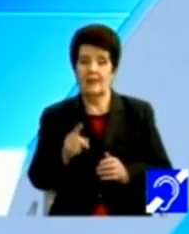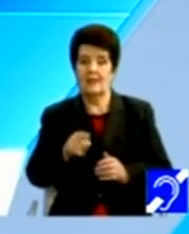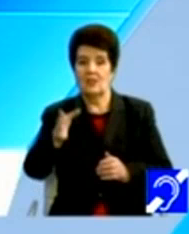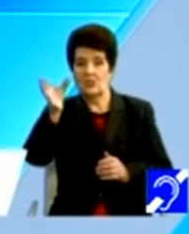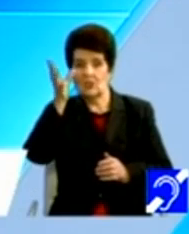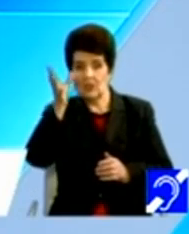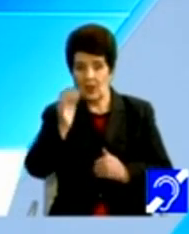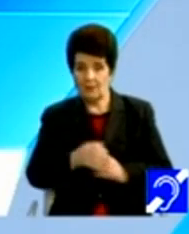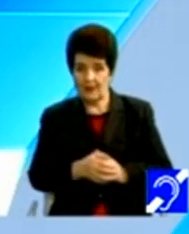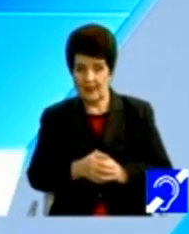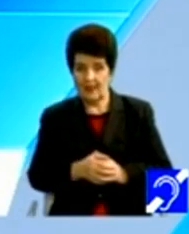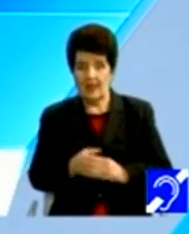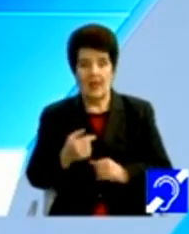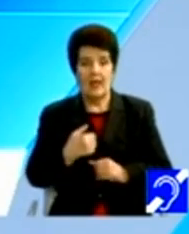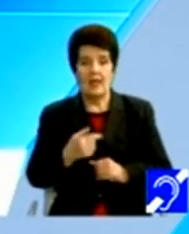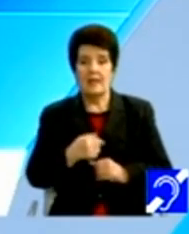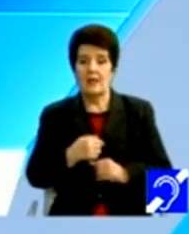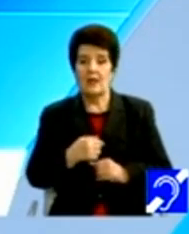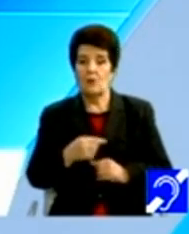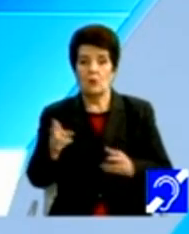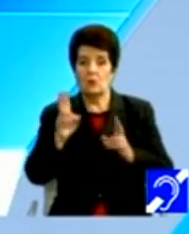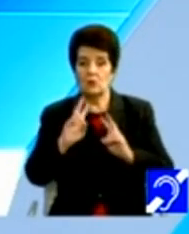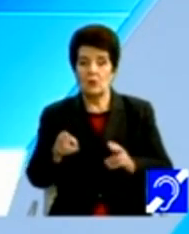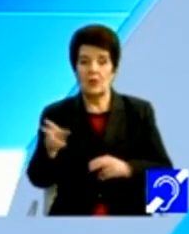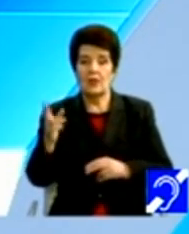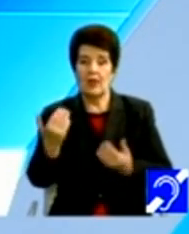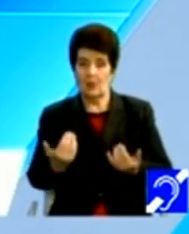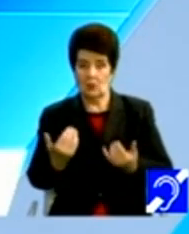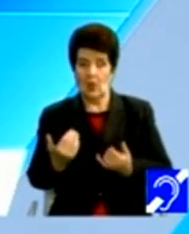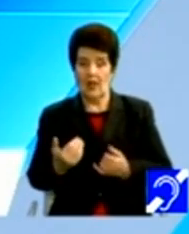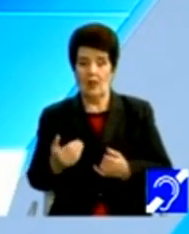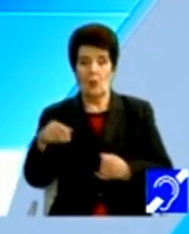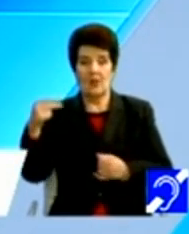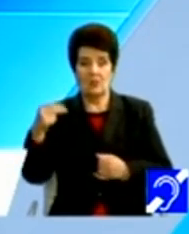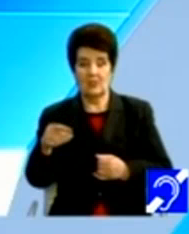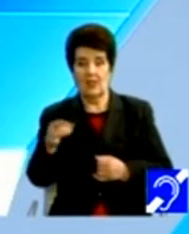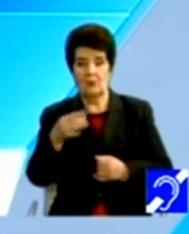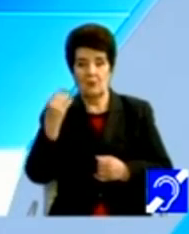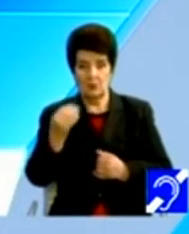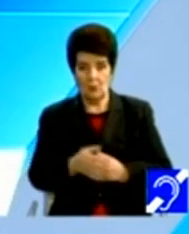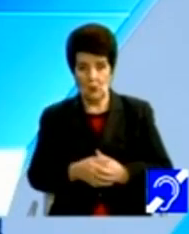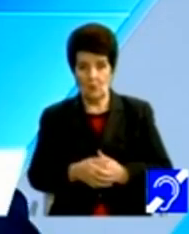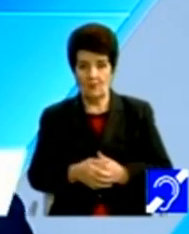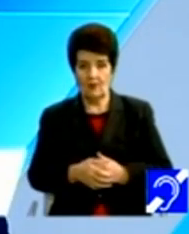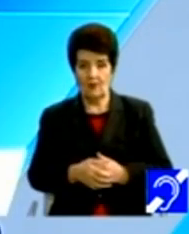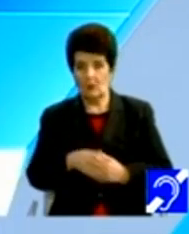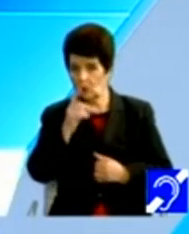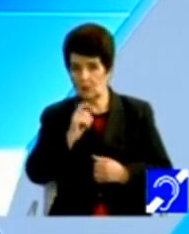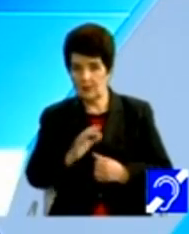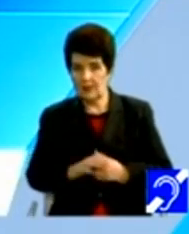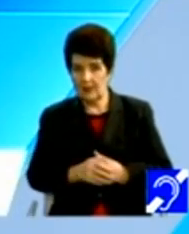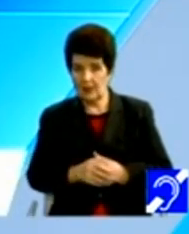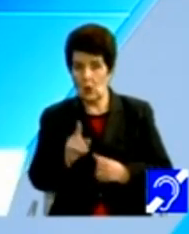deșteaptă. Eu nu înțeleg de ce actualul președinte a Republicii Moldova,